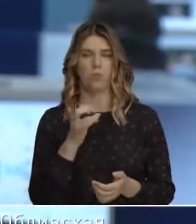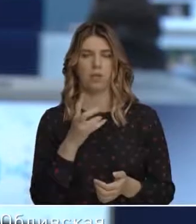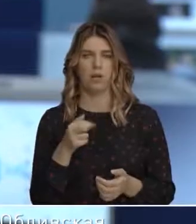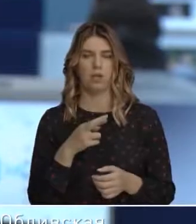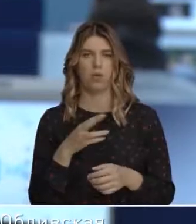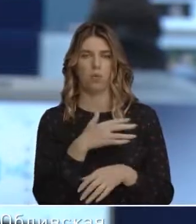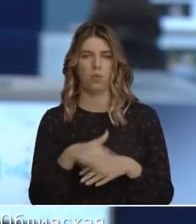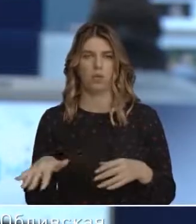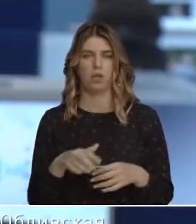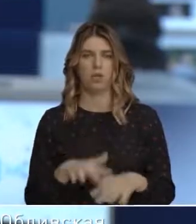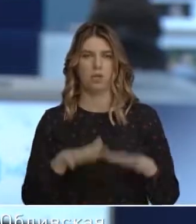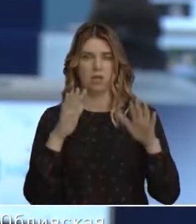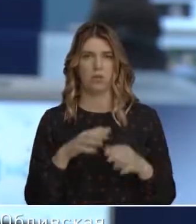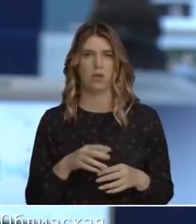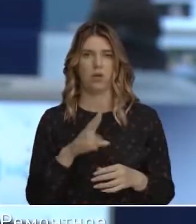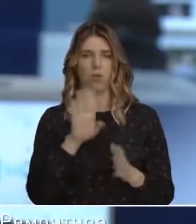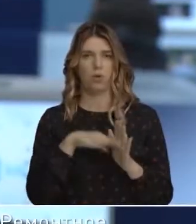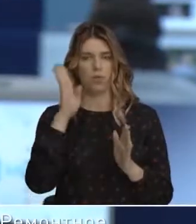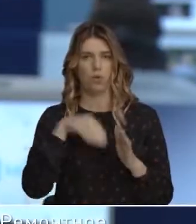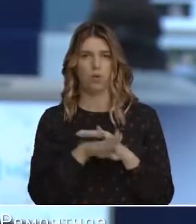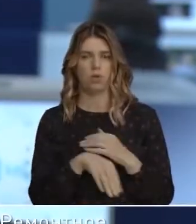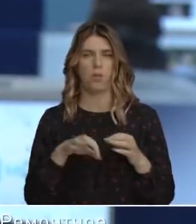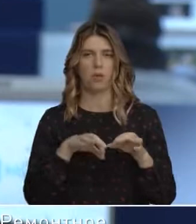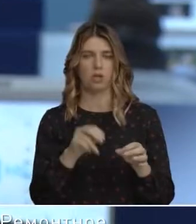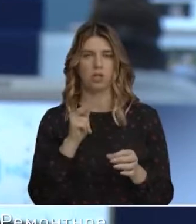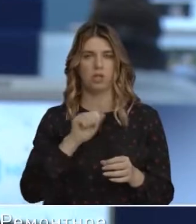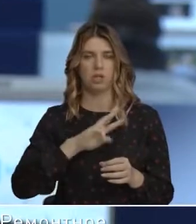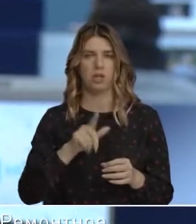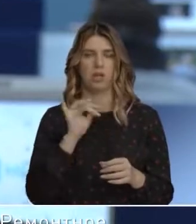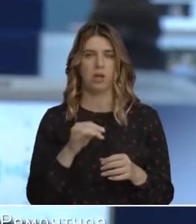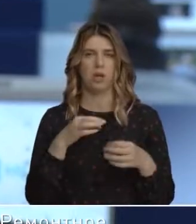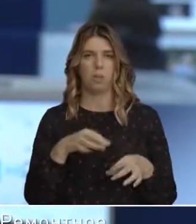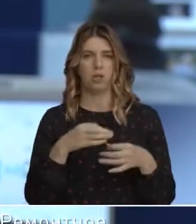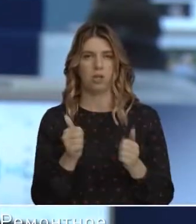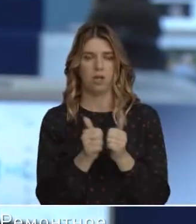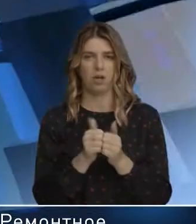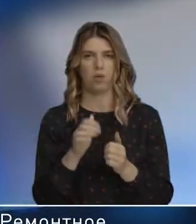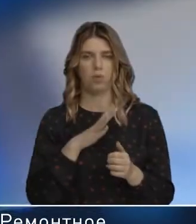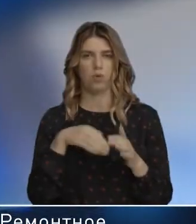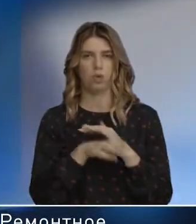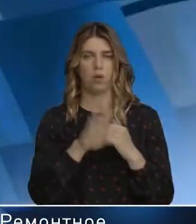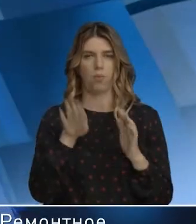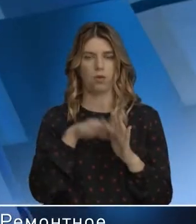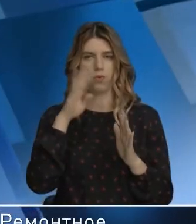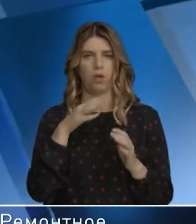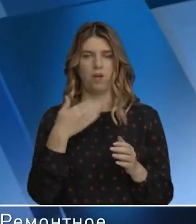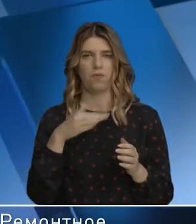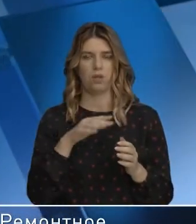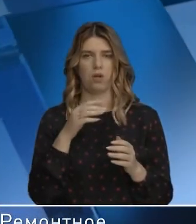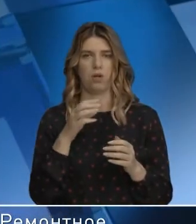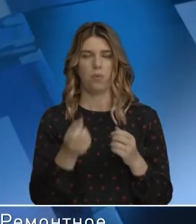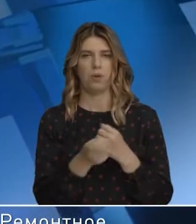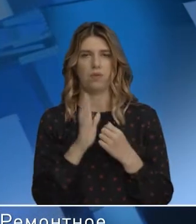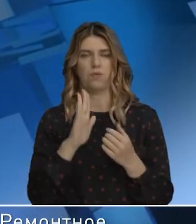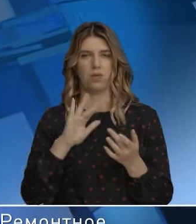Орбитальную улицу в южной столице затопило. Под воду ушла проезжая часть и припаркованные рядом автомобили. Видео очевидцев